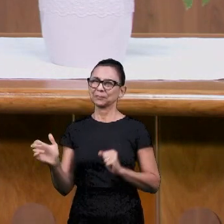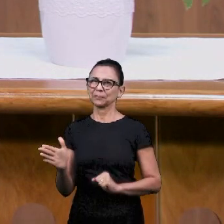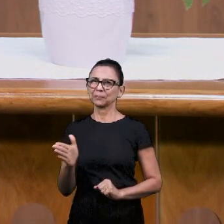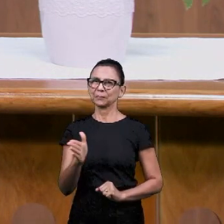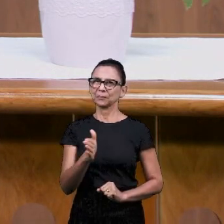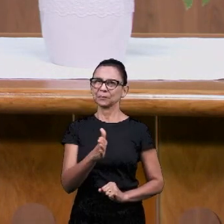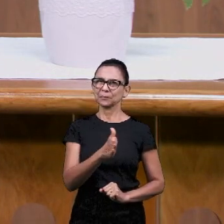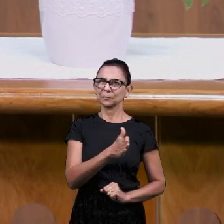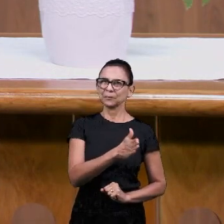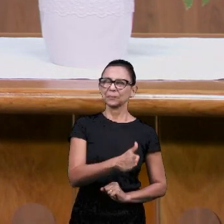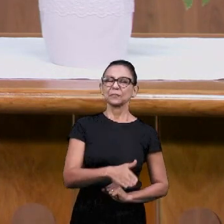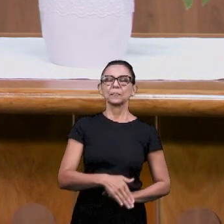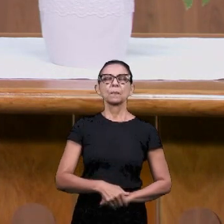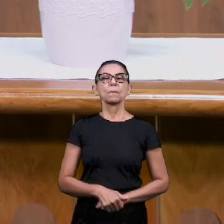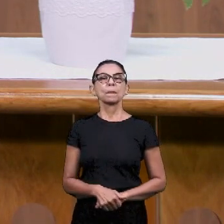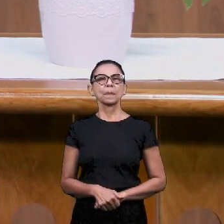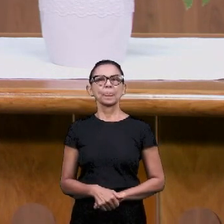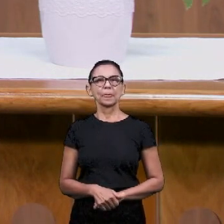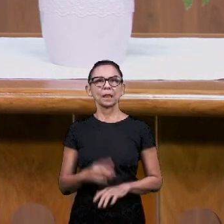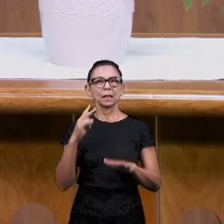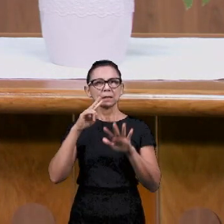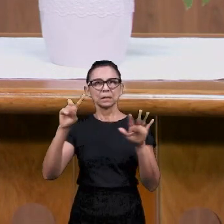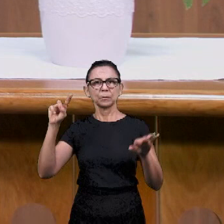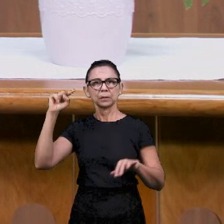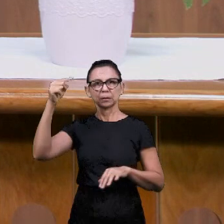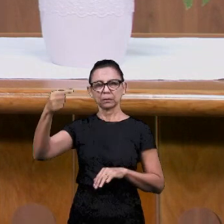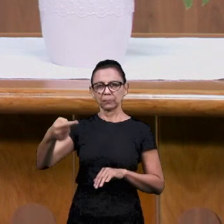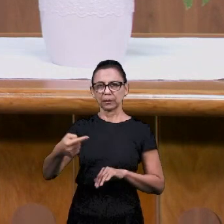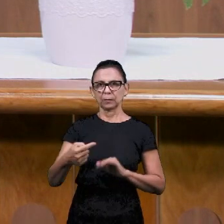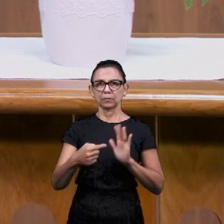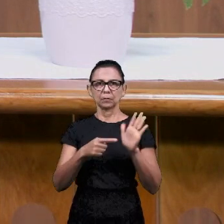questions pour dimanche prochain.